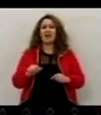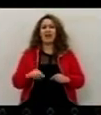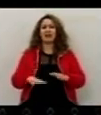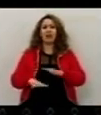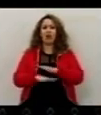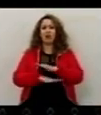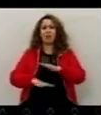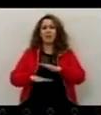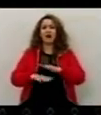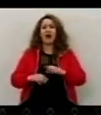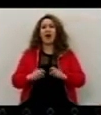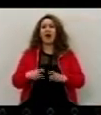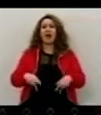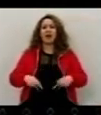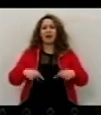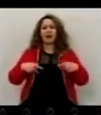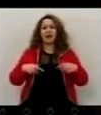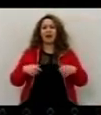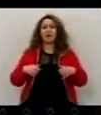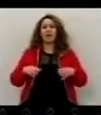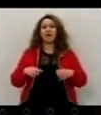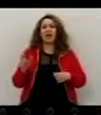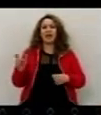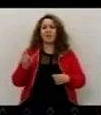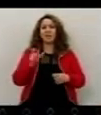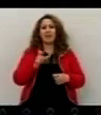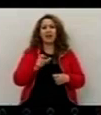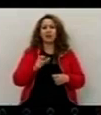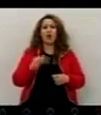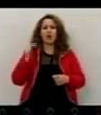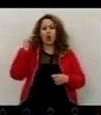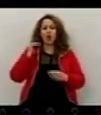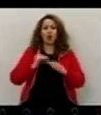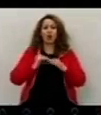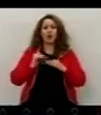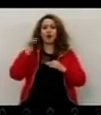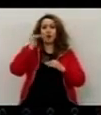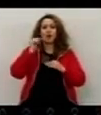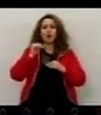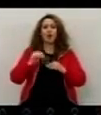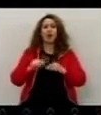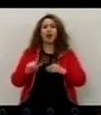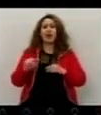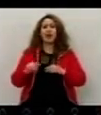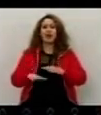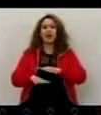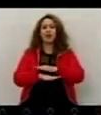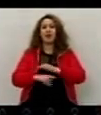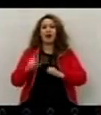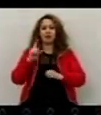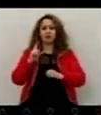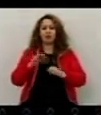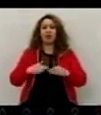ومؤهلات طبيعية وبشرية، حيث أشير إلى توفر هذه المناطق على قدرات موارد مائية هائلة وعلى